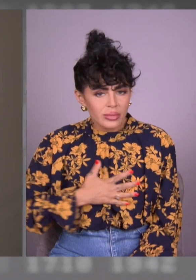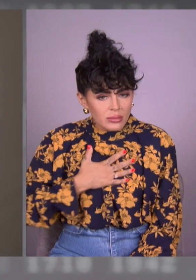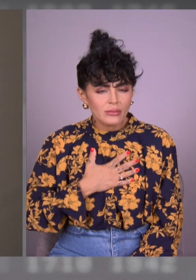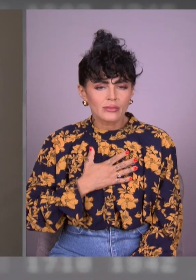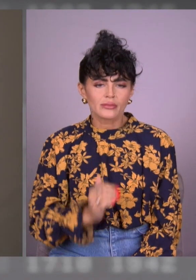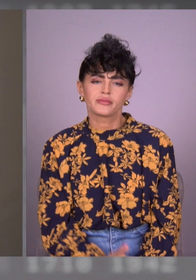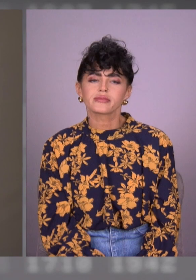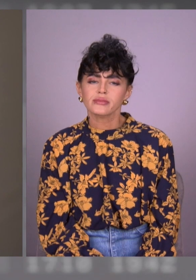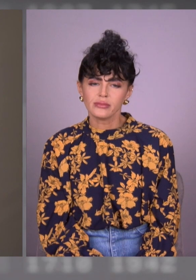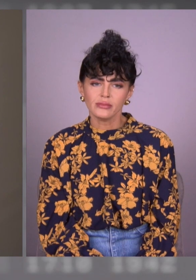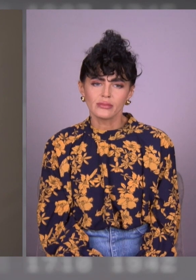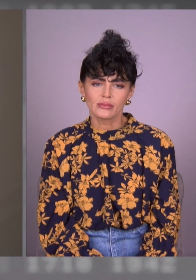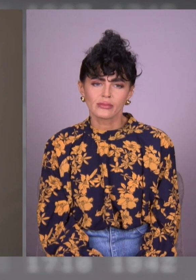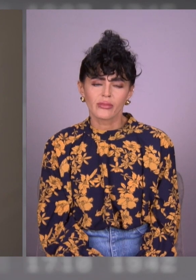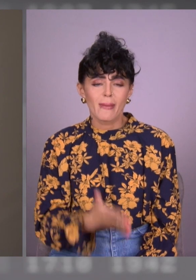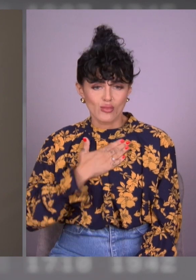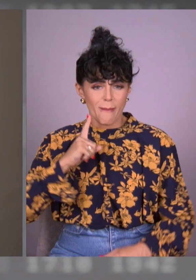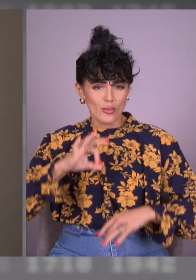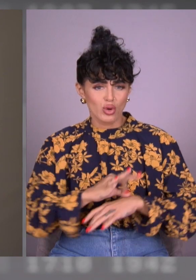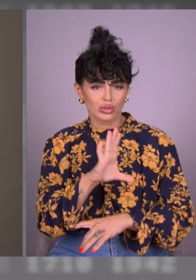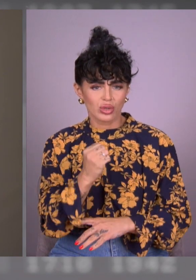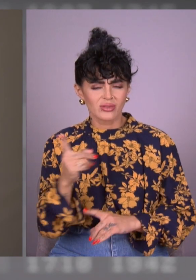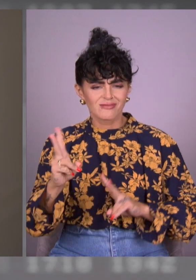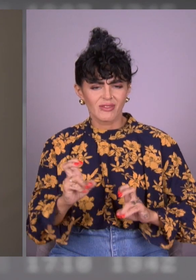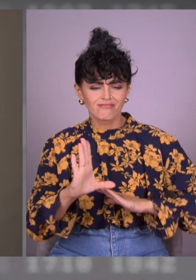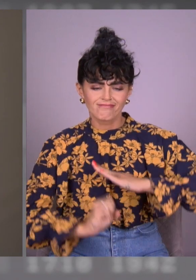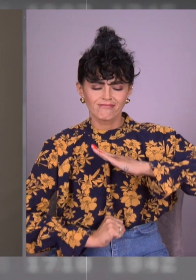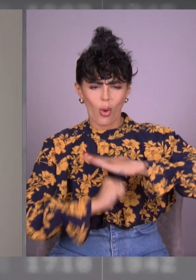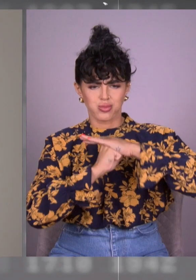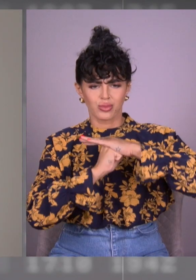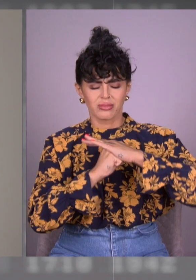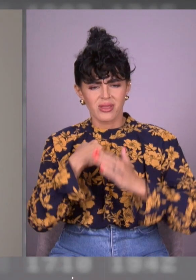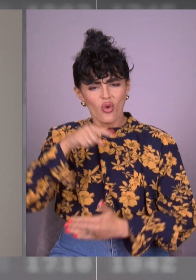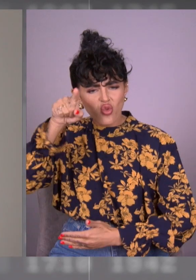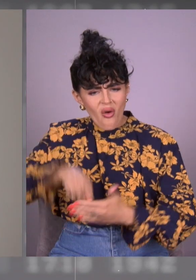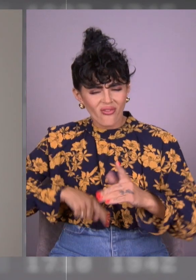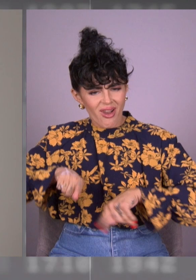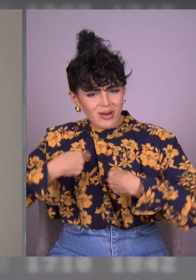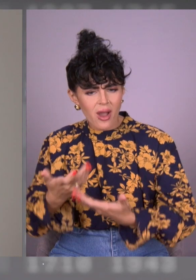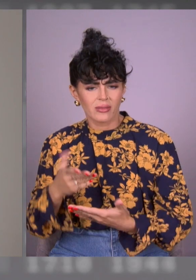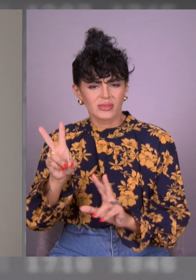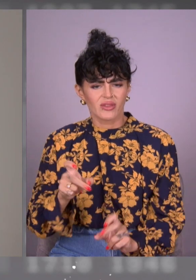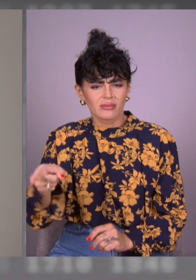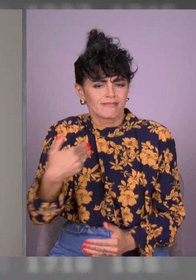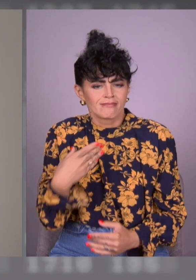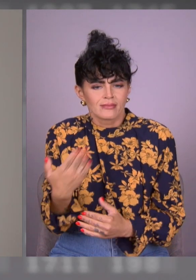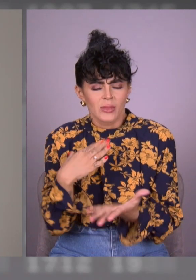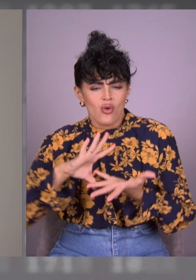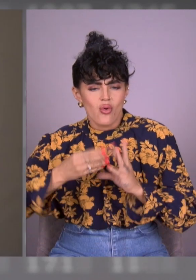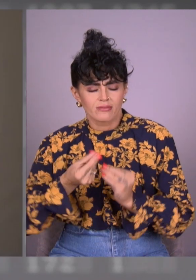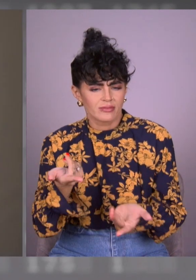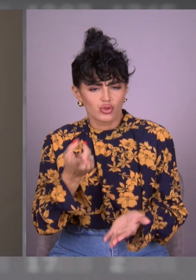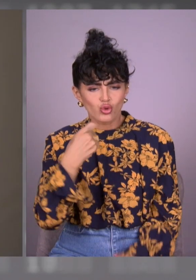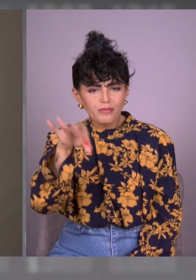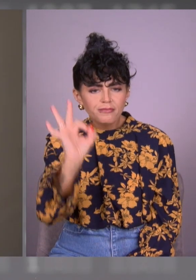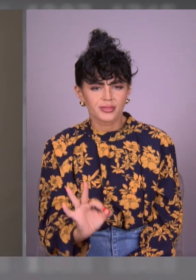Саша був надійною опорою, на якою я могла покластися, і довіра до нього була